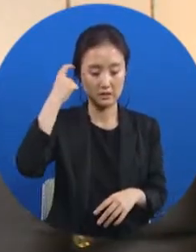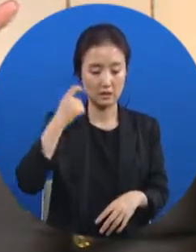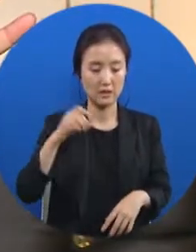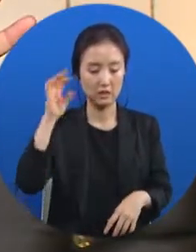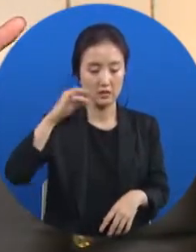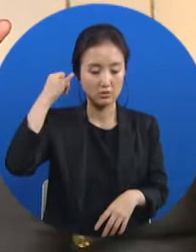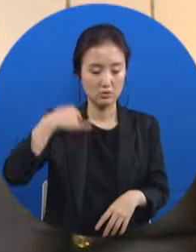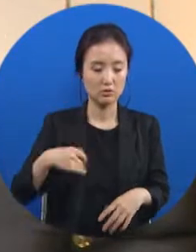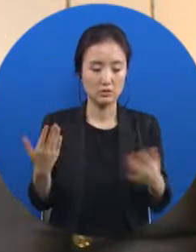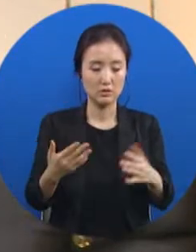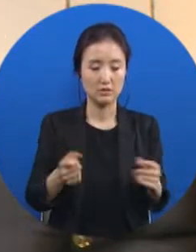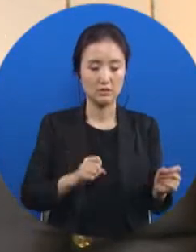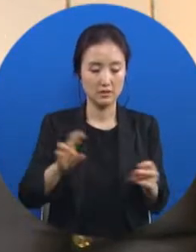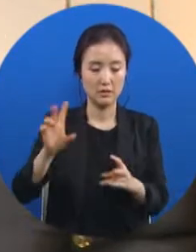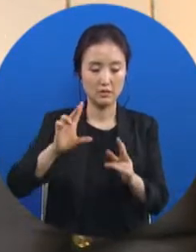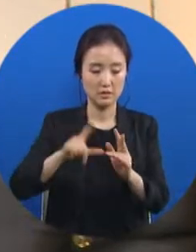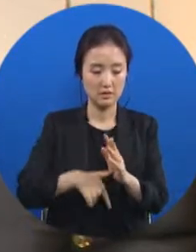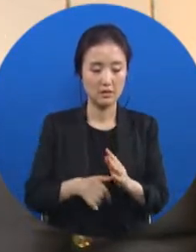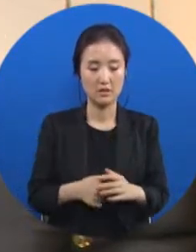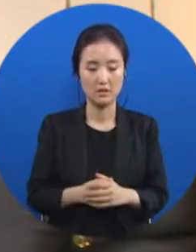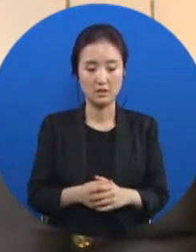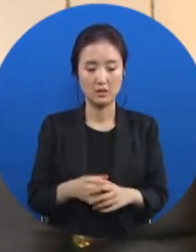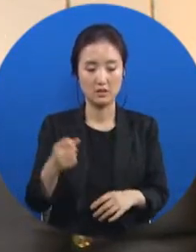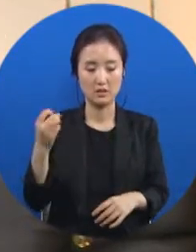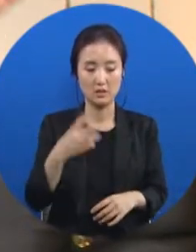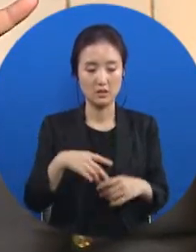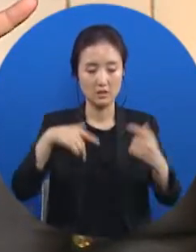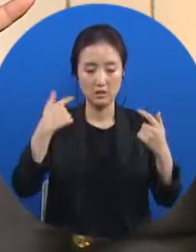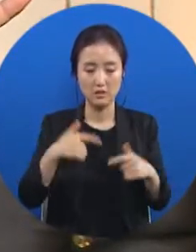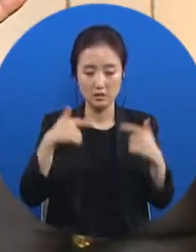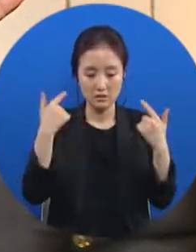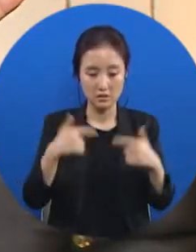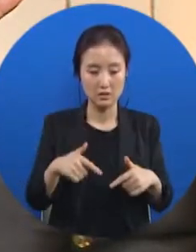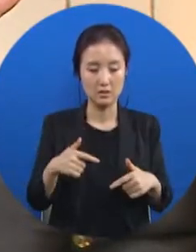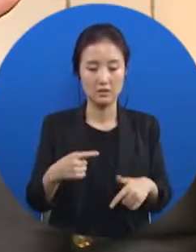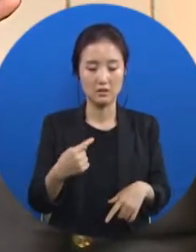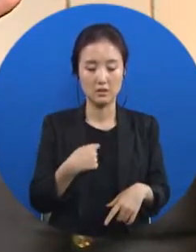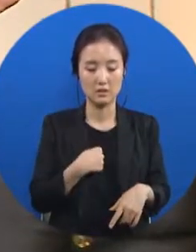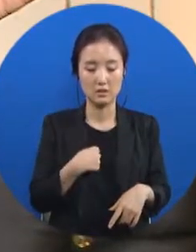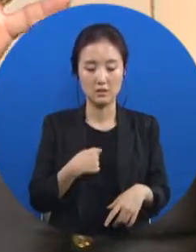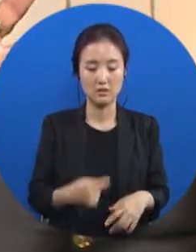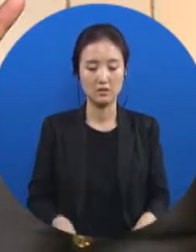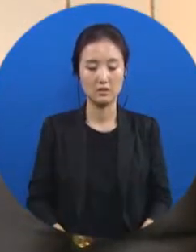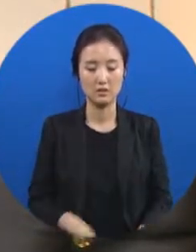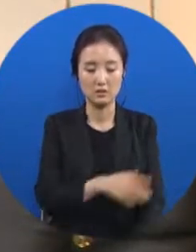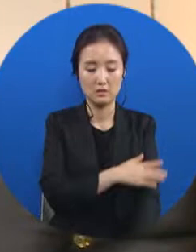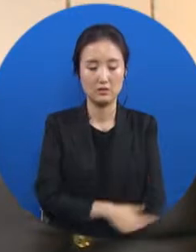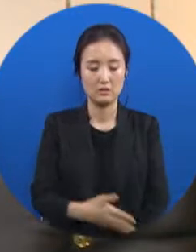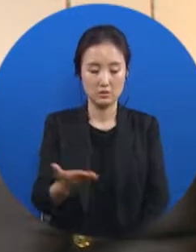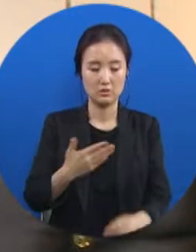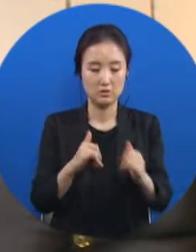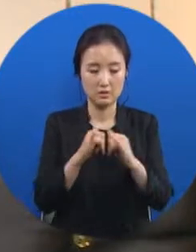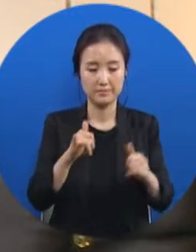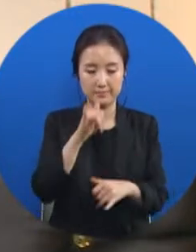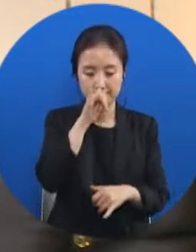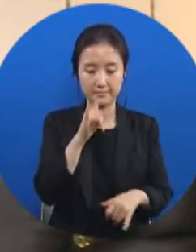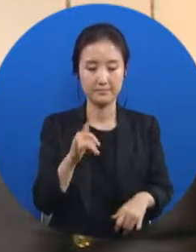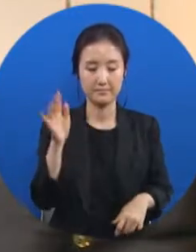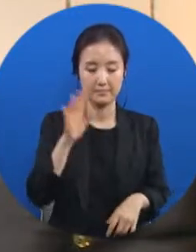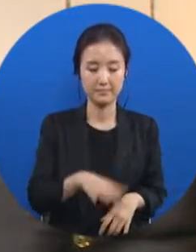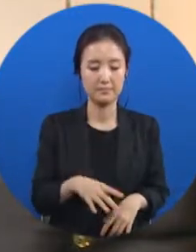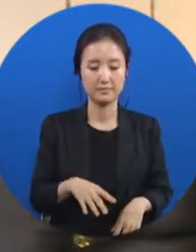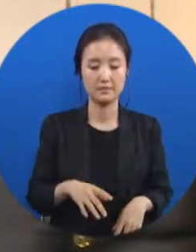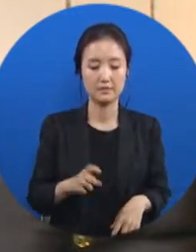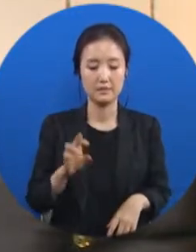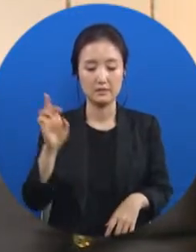중국집 배달할 때 보면 늘 저를 이렇게 잘해주시는 분도 계셨지만 짬뽕